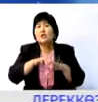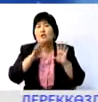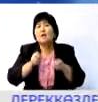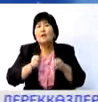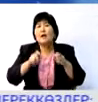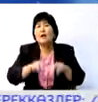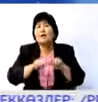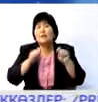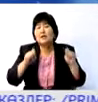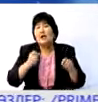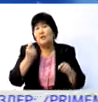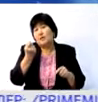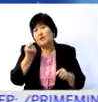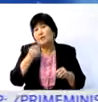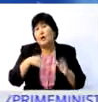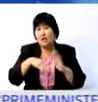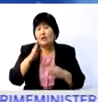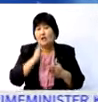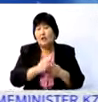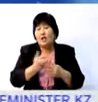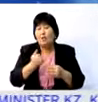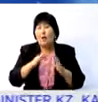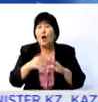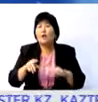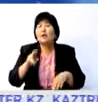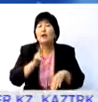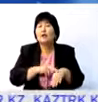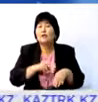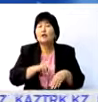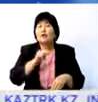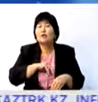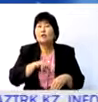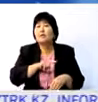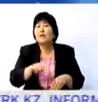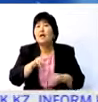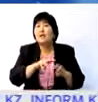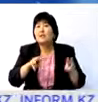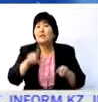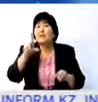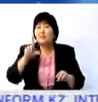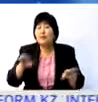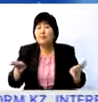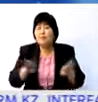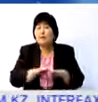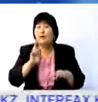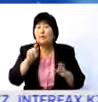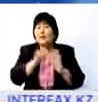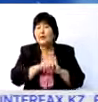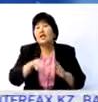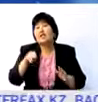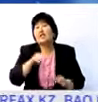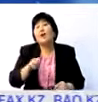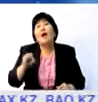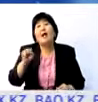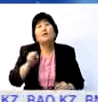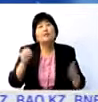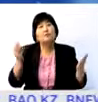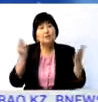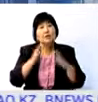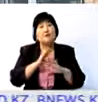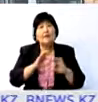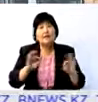көрсеткіші бір шама жақсарған екен. Аудандағы тәртіп сақшыларының жұмыс барысын министрмен бірге бағамдап қайтқан тілшіміз Тәжімұрат Әлжановтың бейне